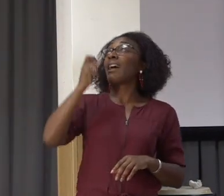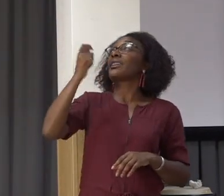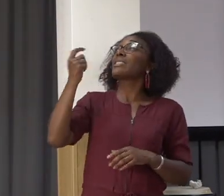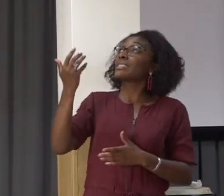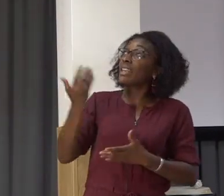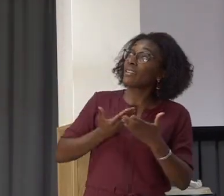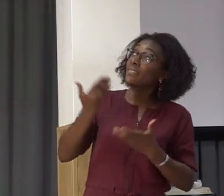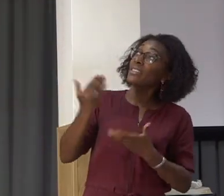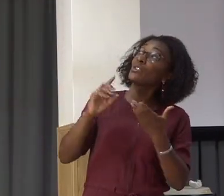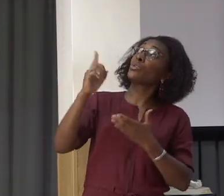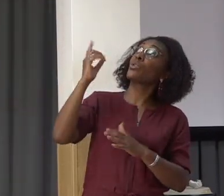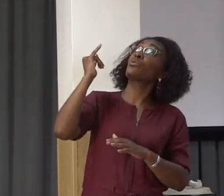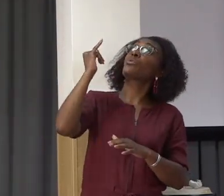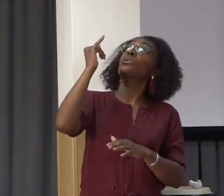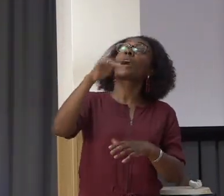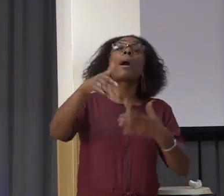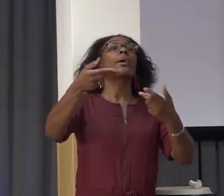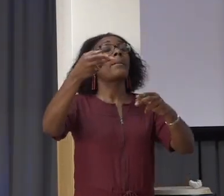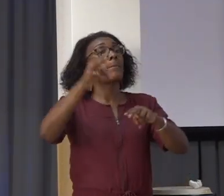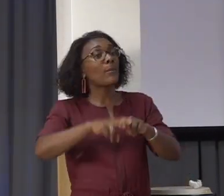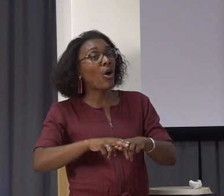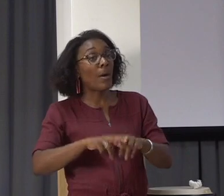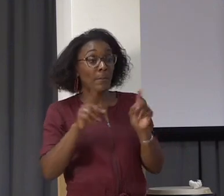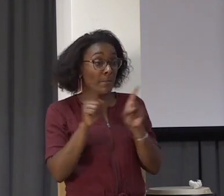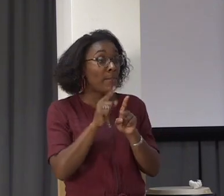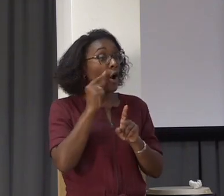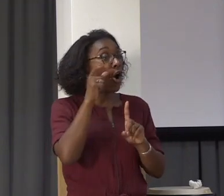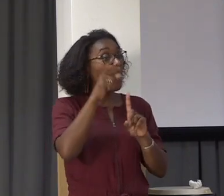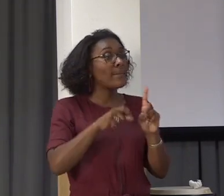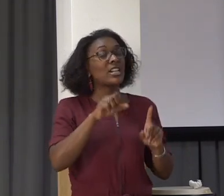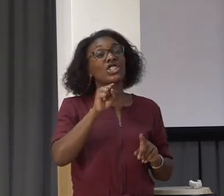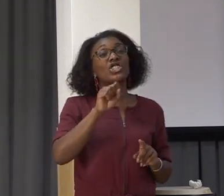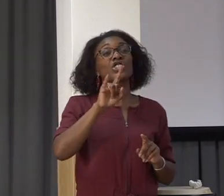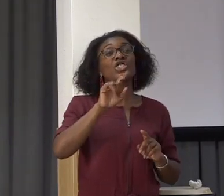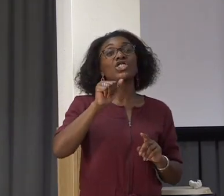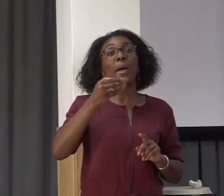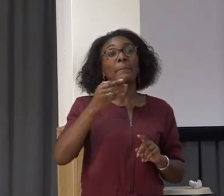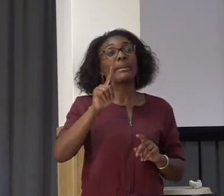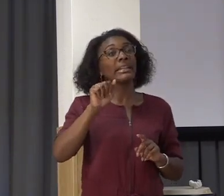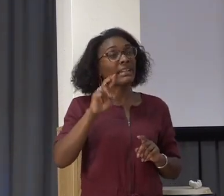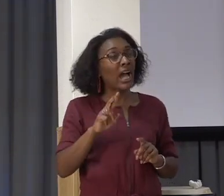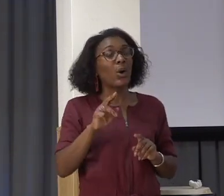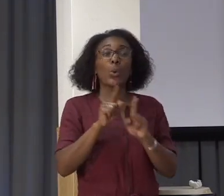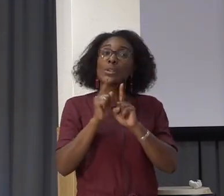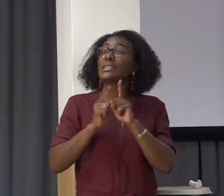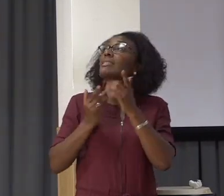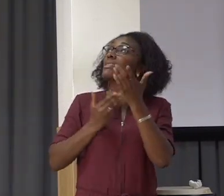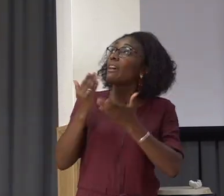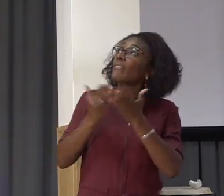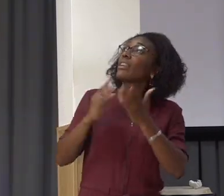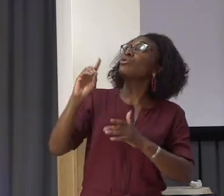que Shamgar a servi aussi le dessein de Dieu à sa manière, dans son temps et dans